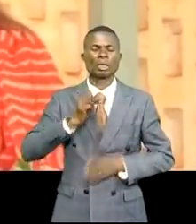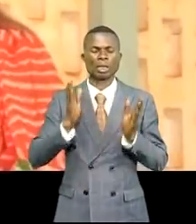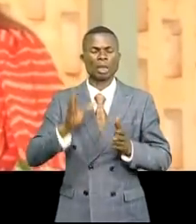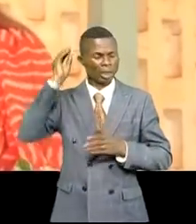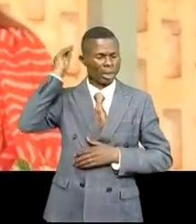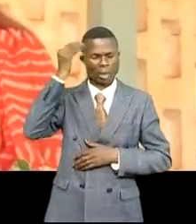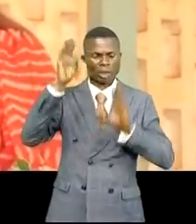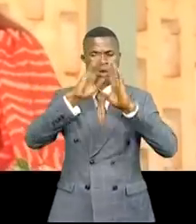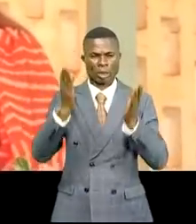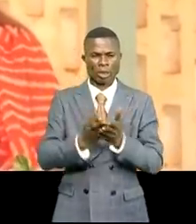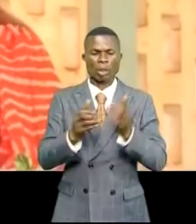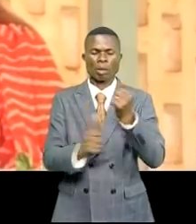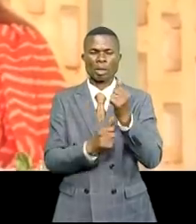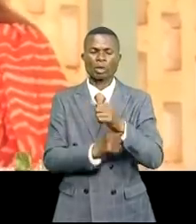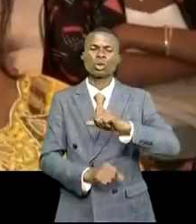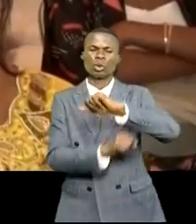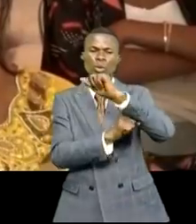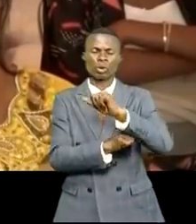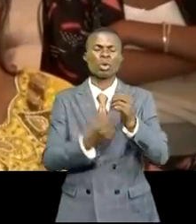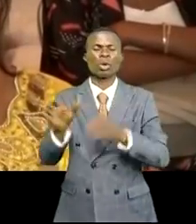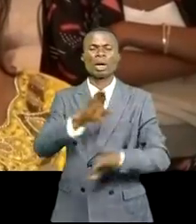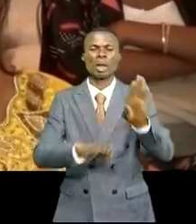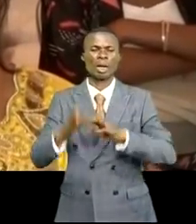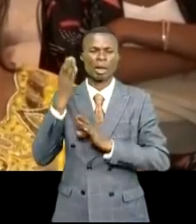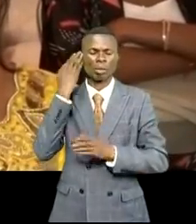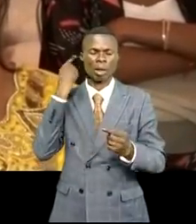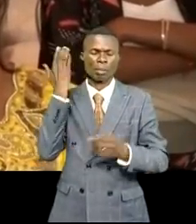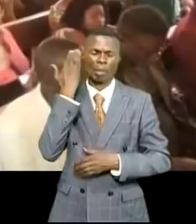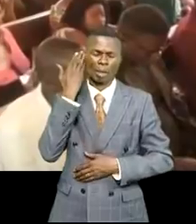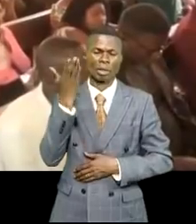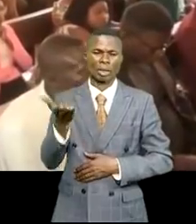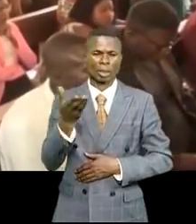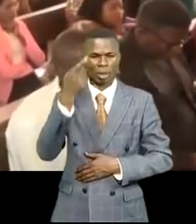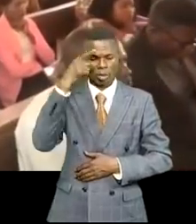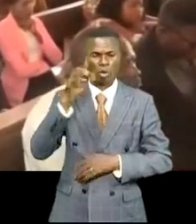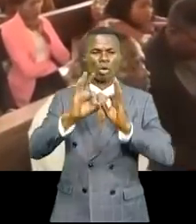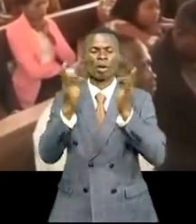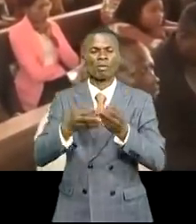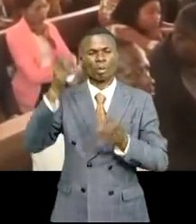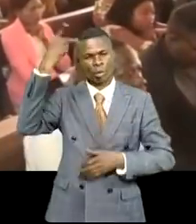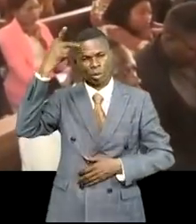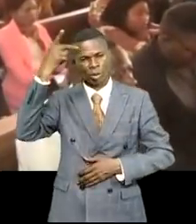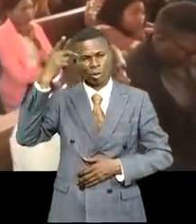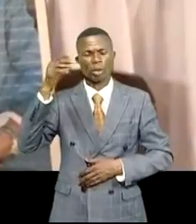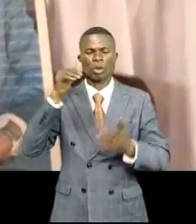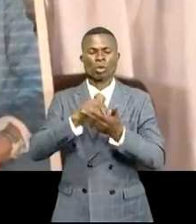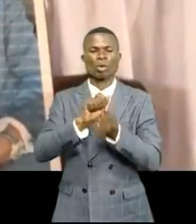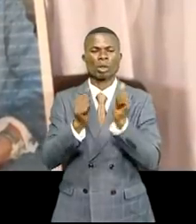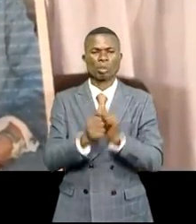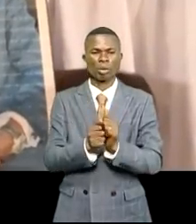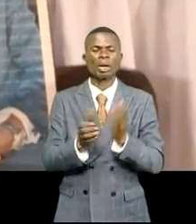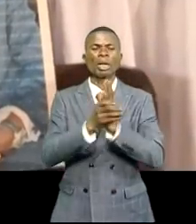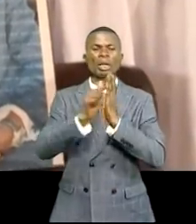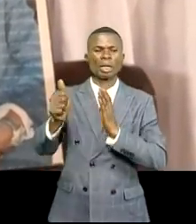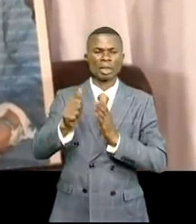à tous ceux qui ont accompagné leur défunt père jusqu'à son dernier souffle de vie. Pour sa famille politique, au regard des œuvres et qualités